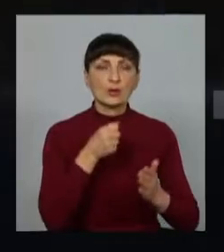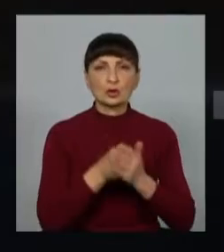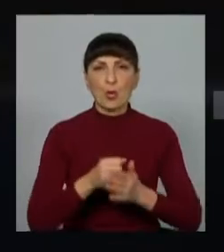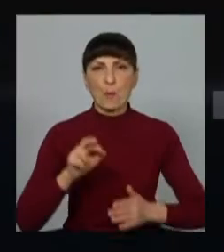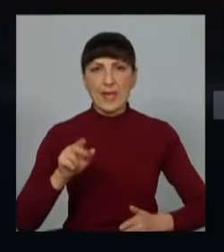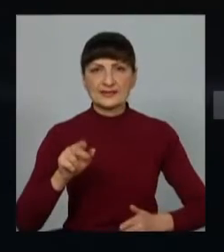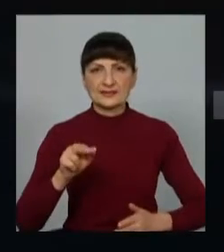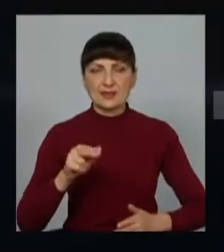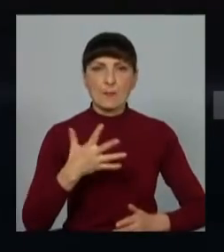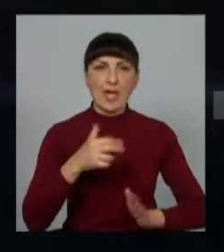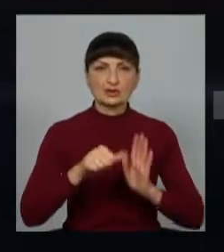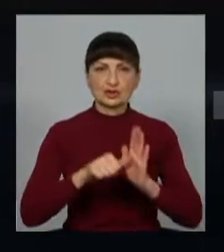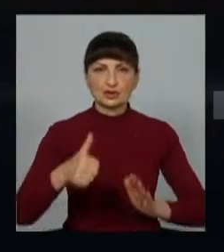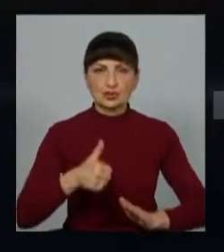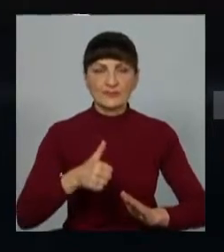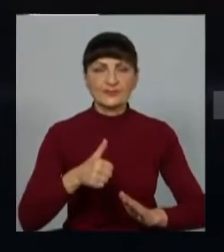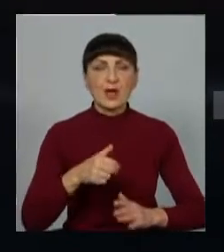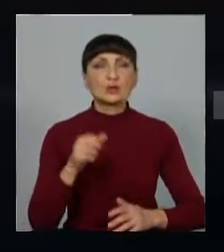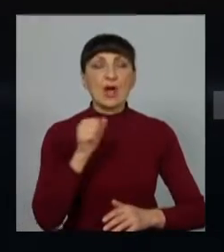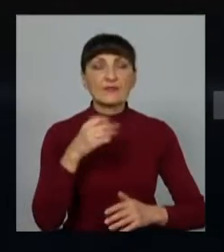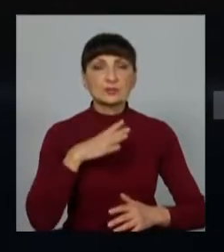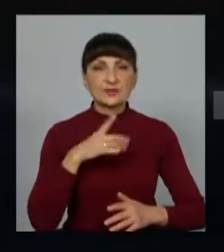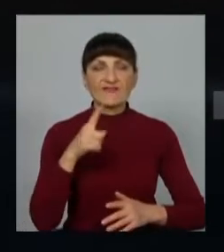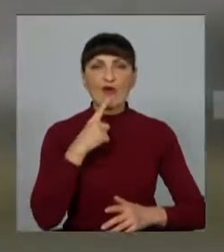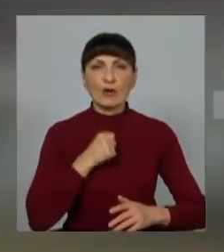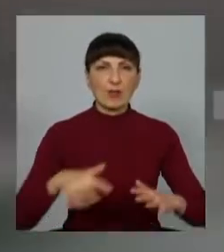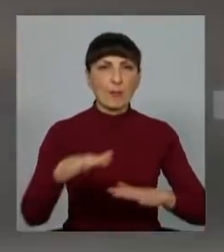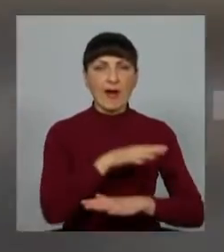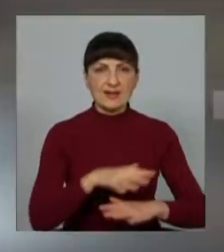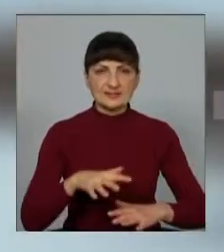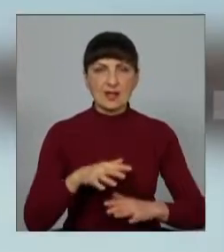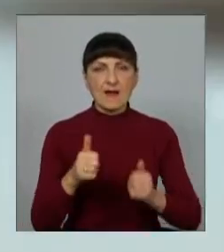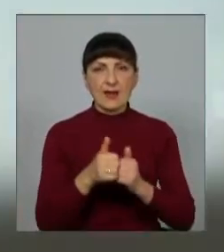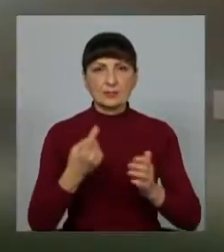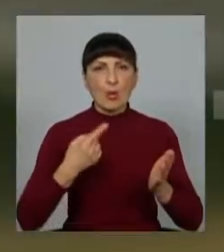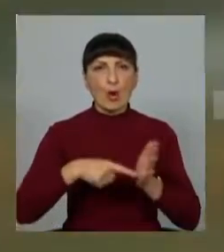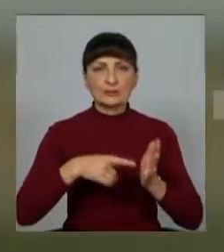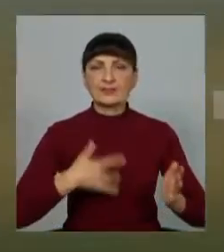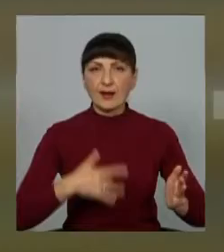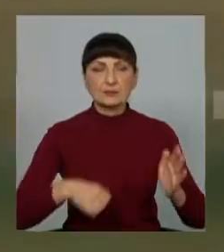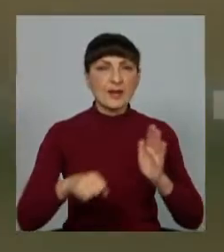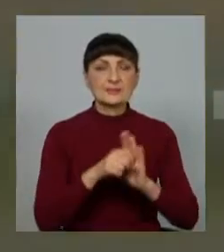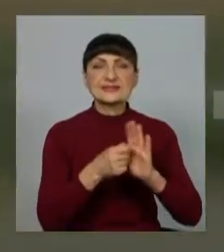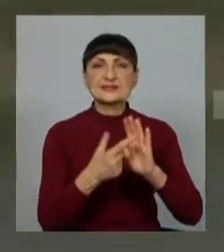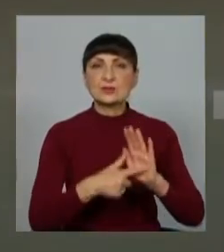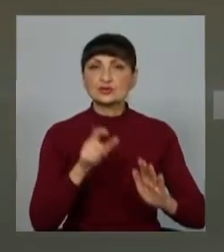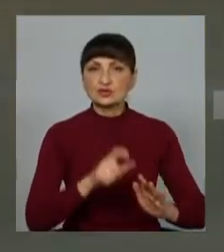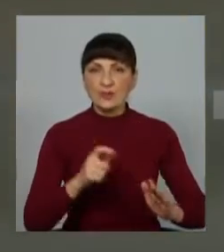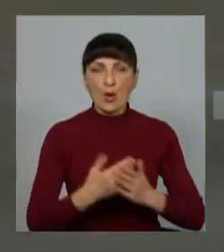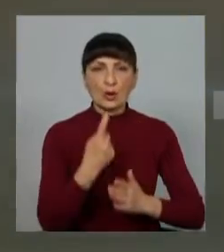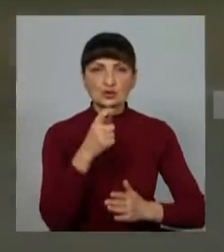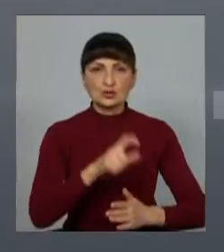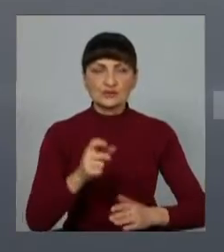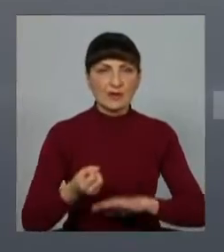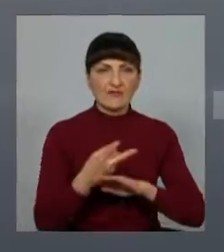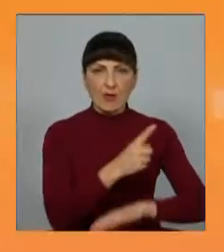5-6 часов в день. Напомним, что 26 августа прогремели взрывы на военной базе в Байзакском районе близ города Тарас. Погибли 17 человек, около 100